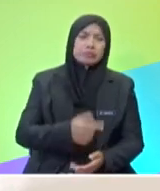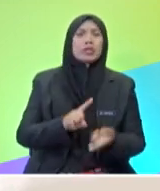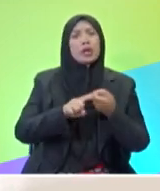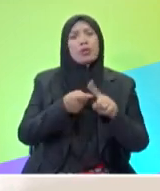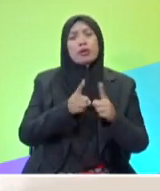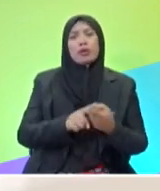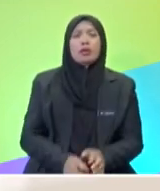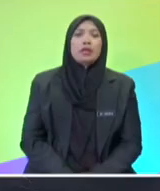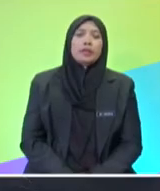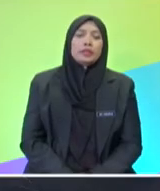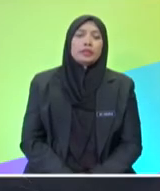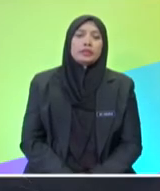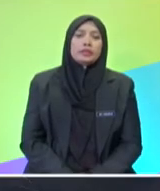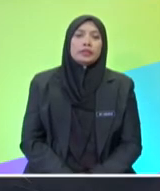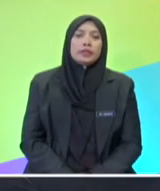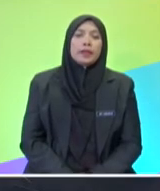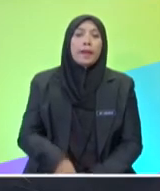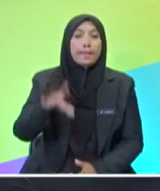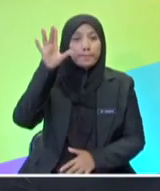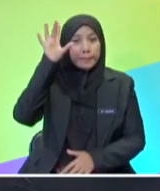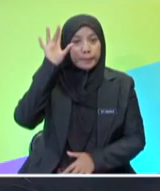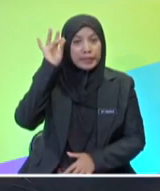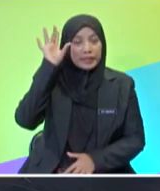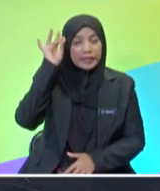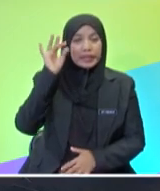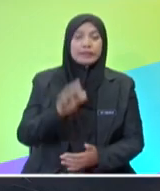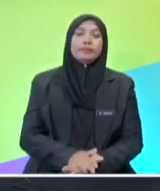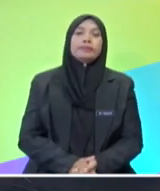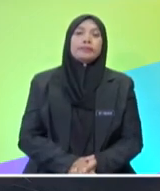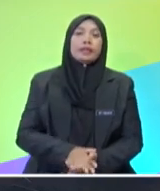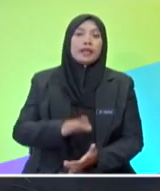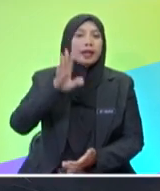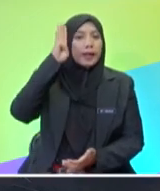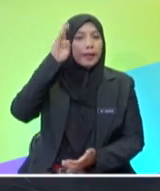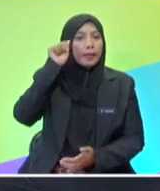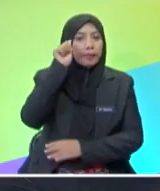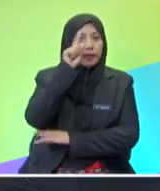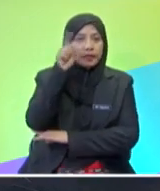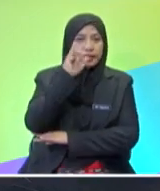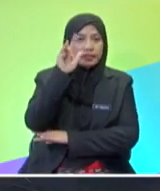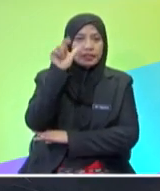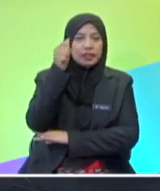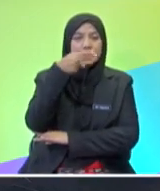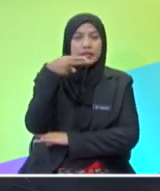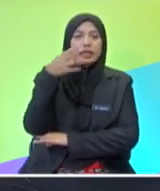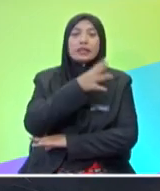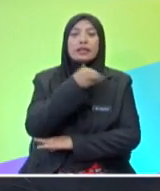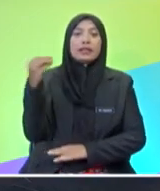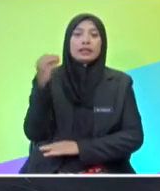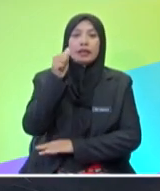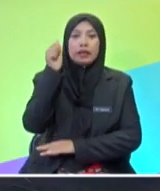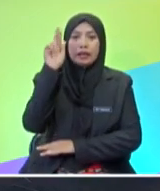Okey, Syafiqah bolehlah bagi bintang dekat Bazila, dengan Arif tadi. Okey,